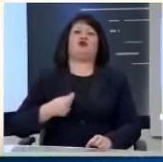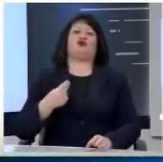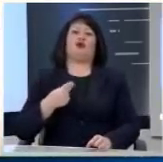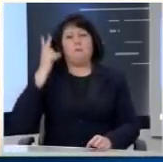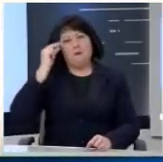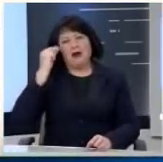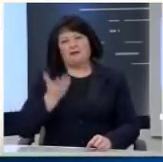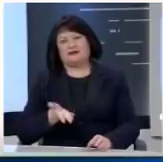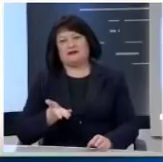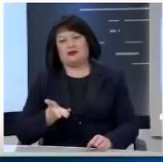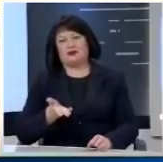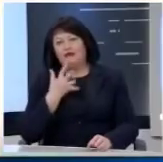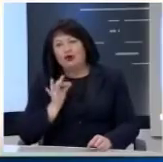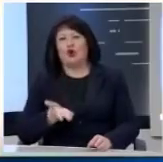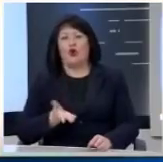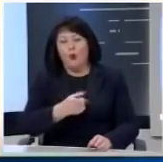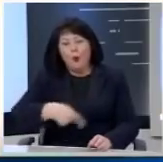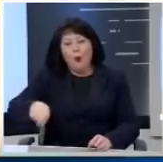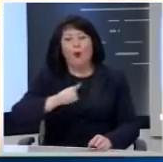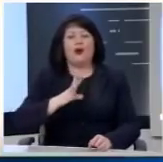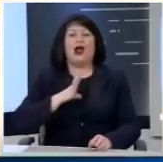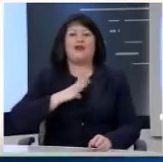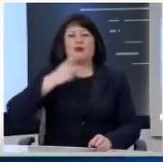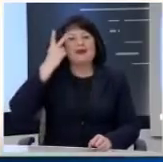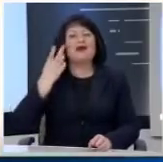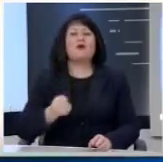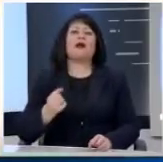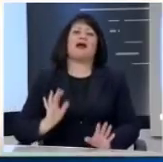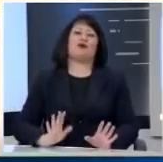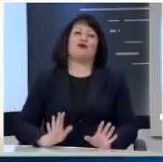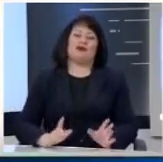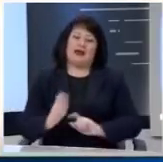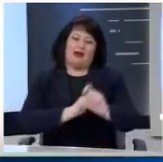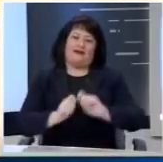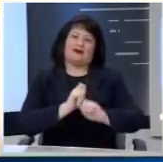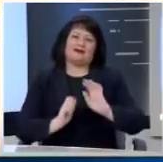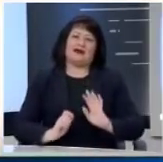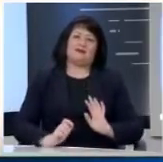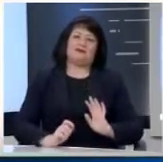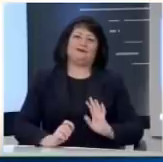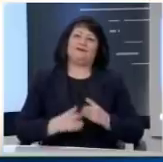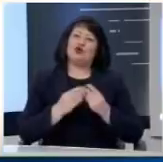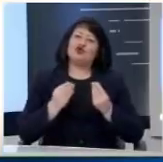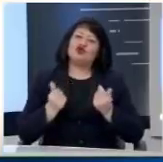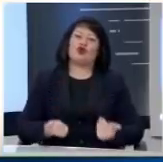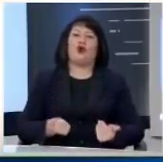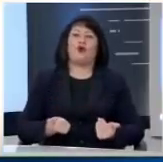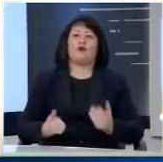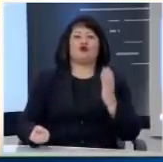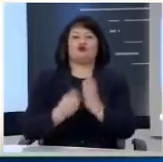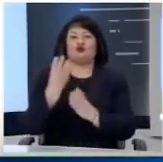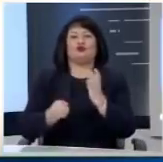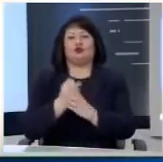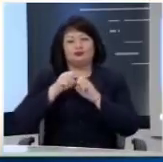Πανεπιστημίου. Μέσα από αυτό έγιναν τα συλλογικά άλματα των κοινωνιών. Μέσα από αυτό γεννήθηκαν νέες